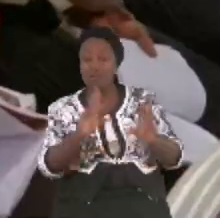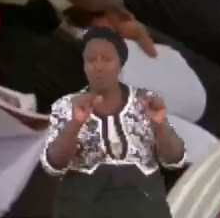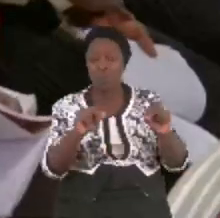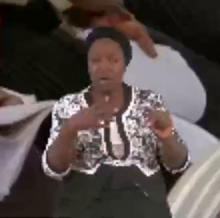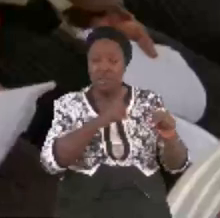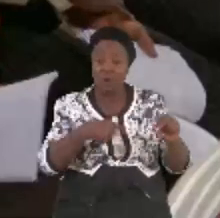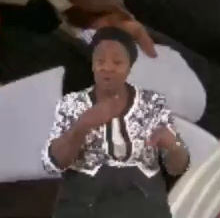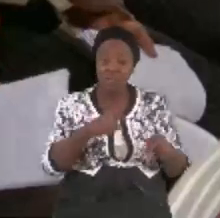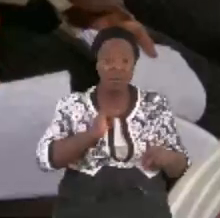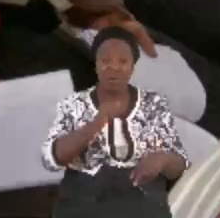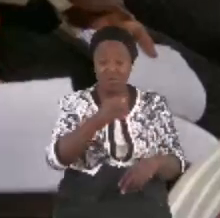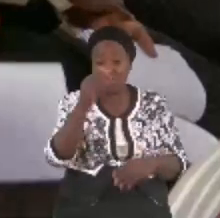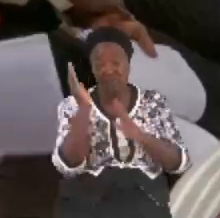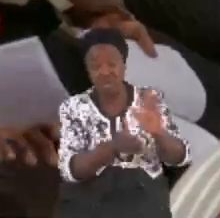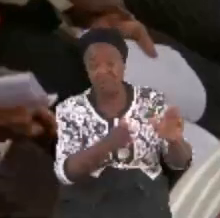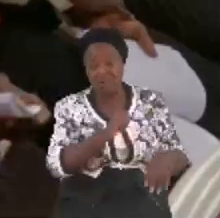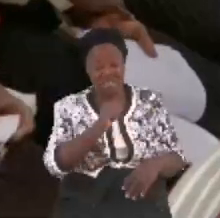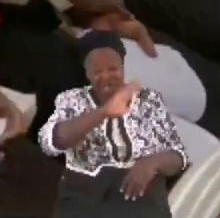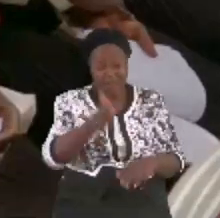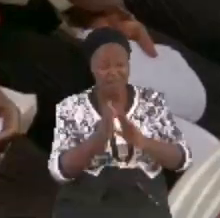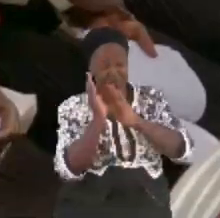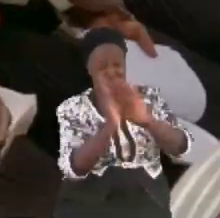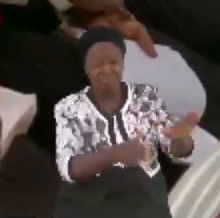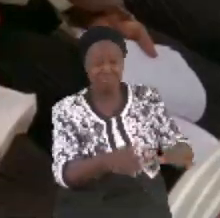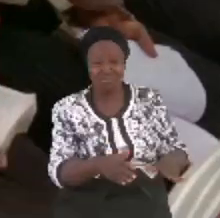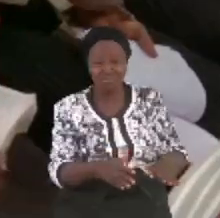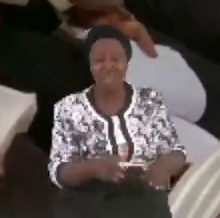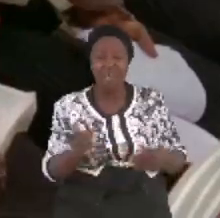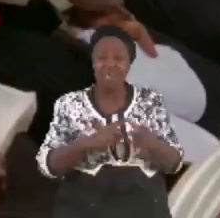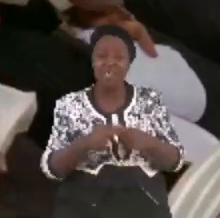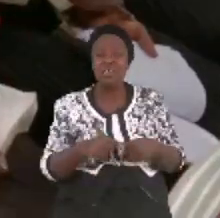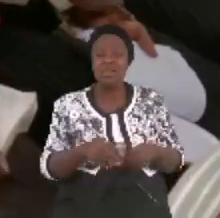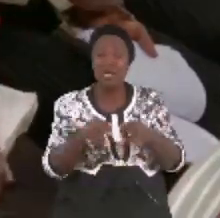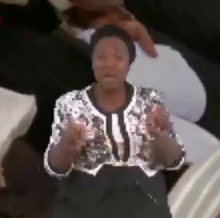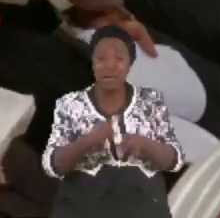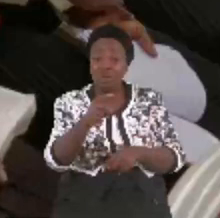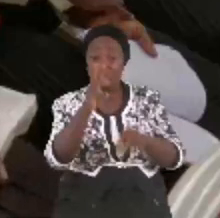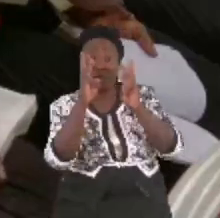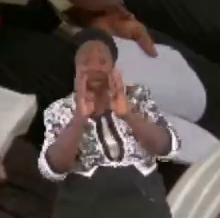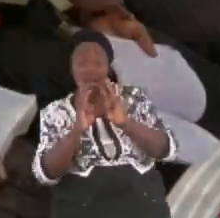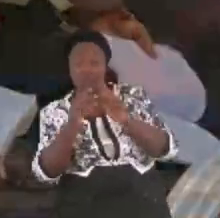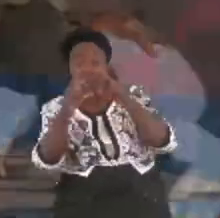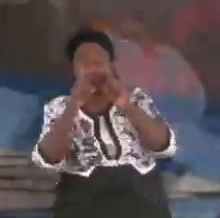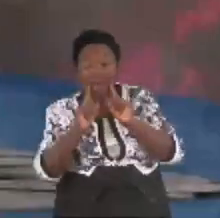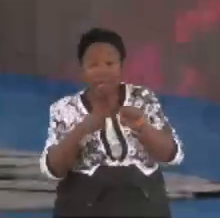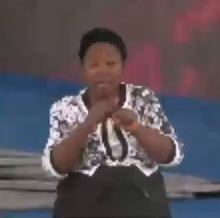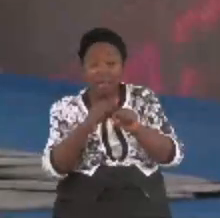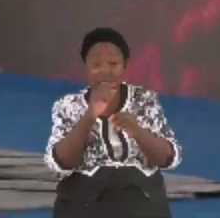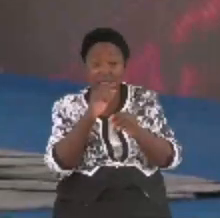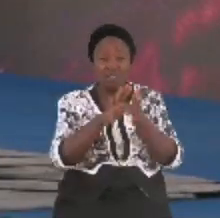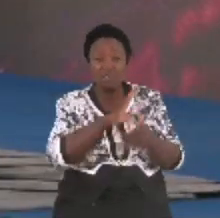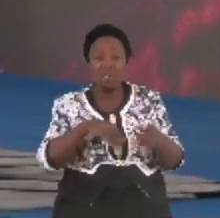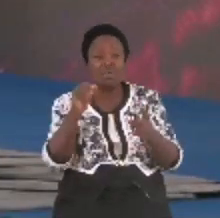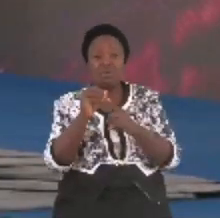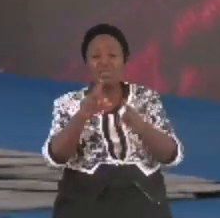Je ne vais jamais t'abandonner. Il pleure quand tu pleures. Il est attristé quand tu es triste. Il est venu à